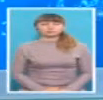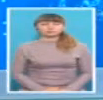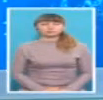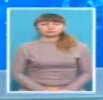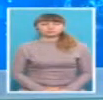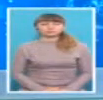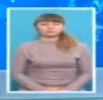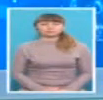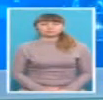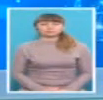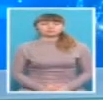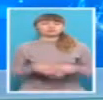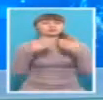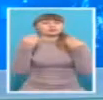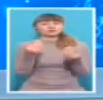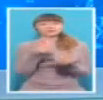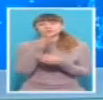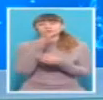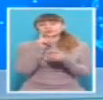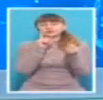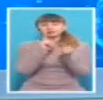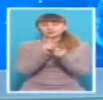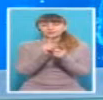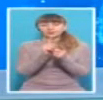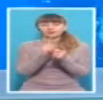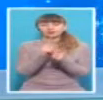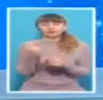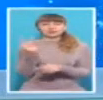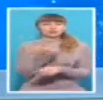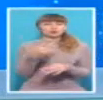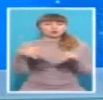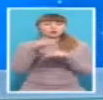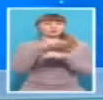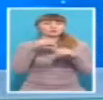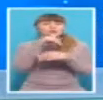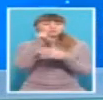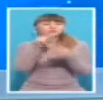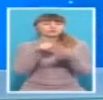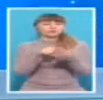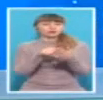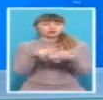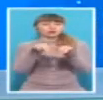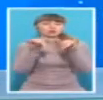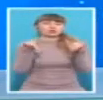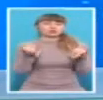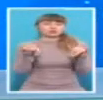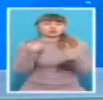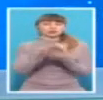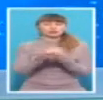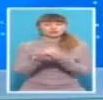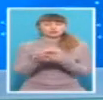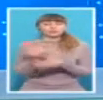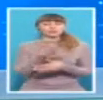Бүгін мемлекет басшысы Нұрсұлтан Назарбаев Сауд Арабиясы корольдігінің ішкі істер министрі Абдул-Азиз бен Сауд бен Наифпен